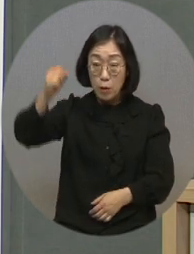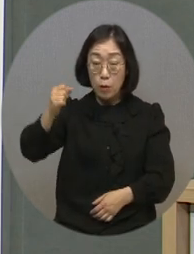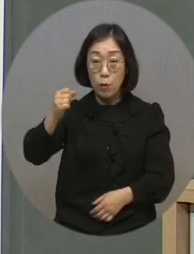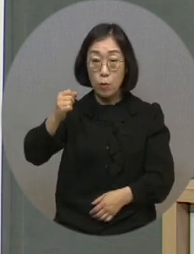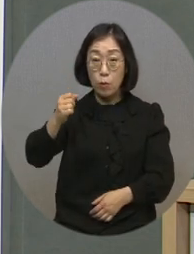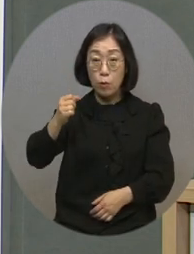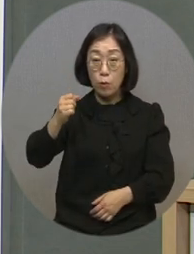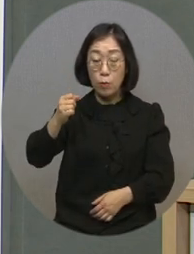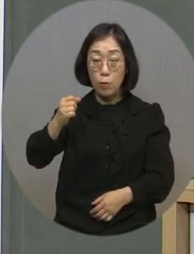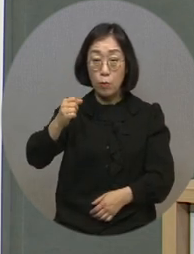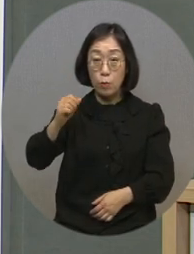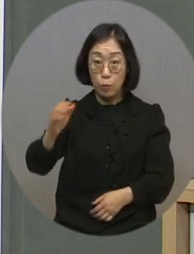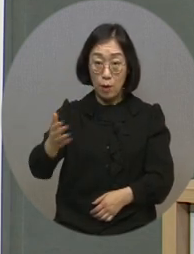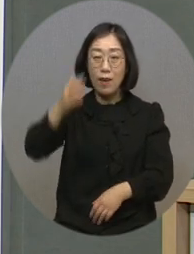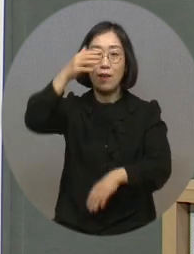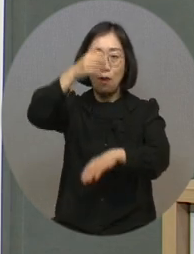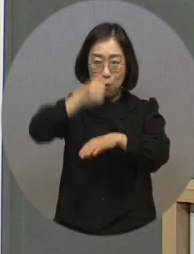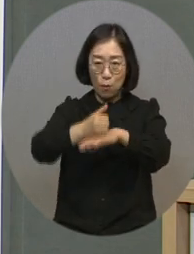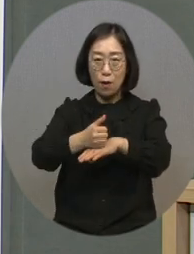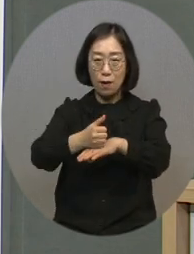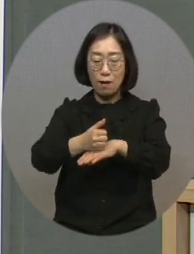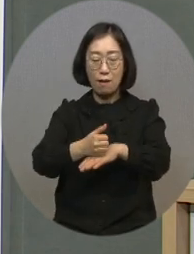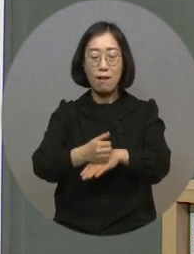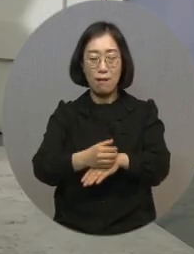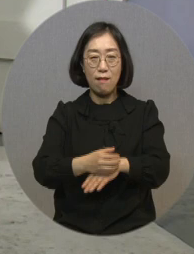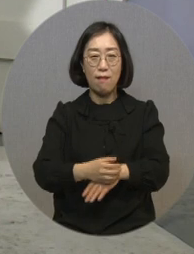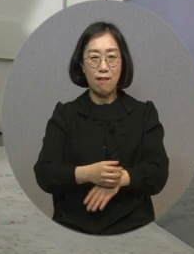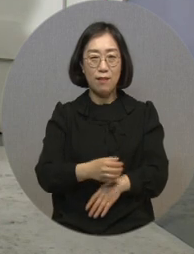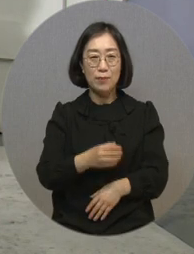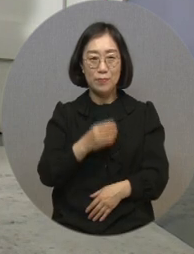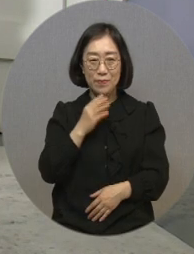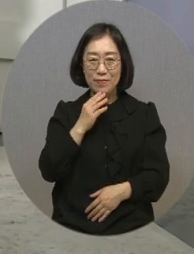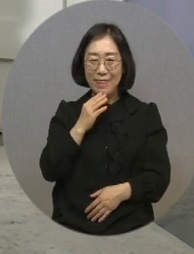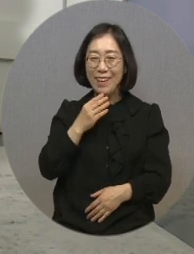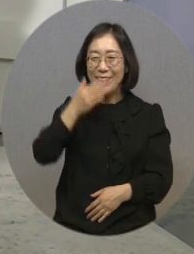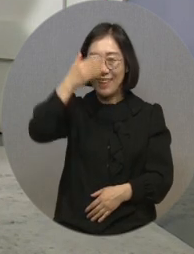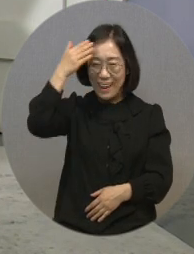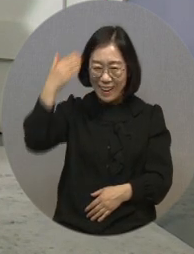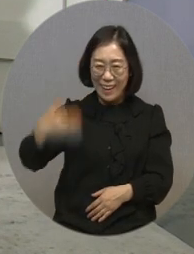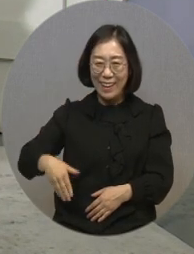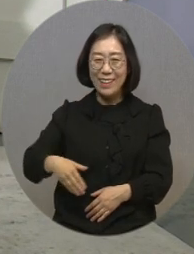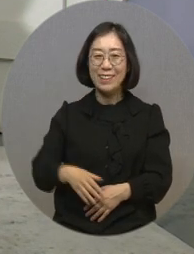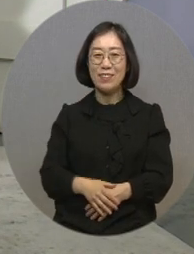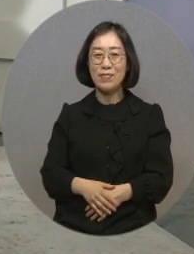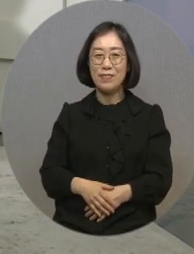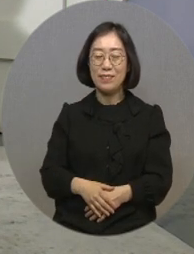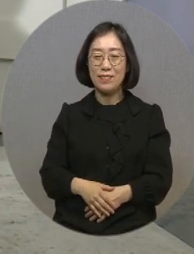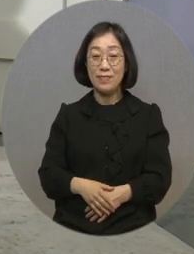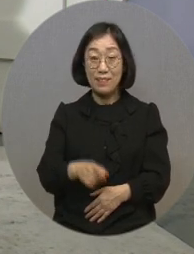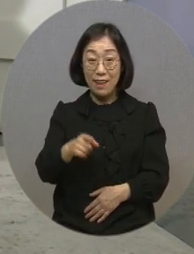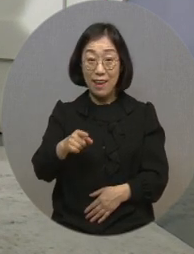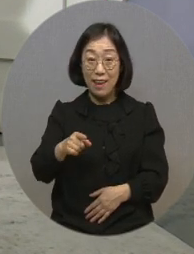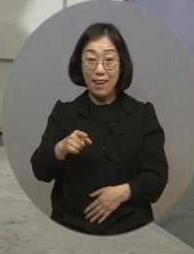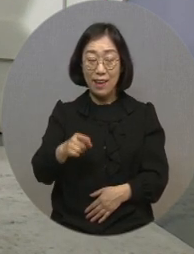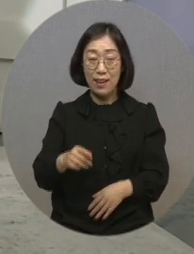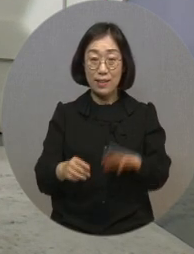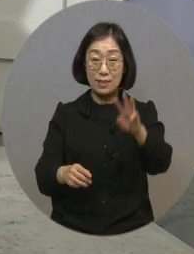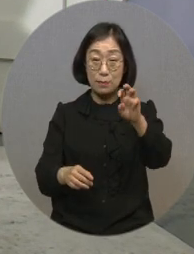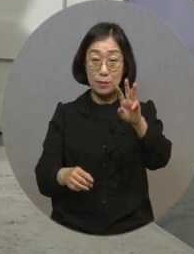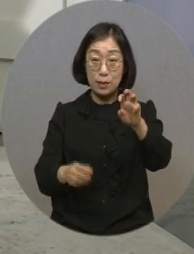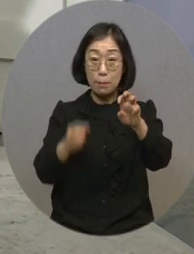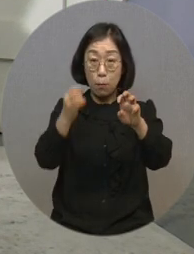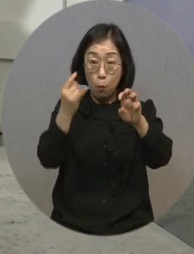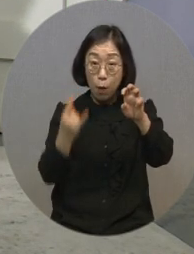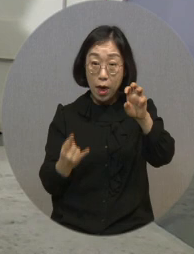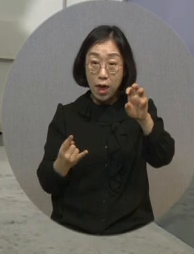아주 좋은 결과를 가져오셨구나. 예, 다행스럽다고 생각했죠, 그때는. 그래가지고 이제